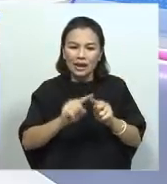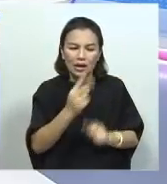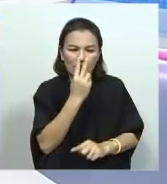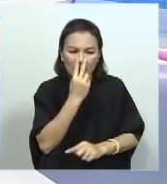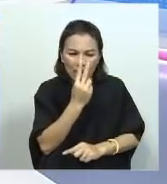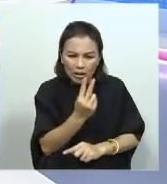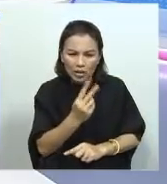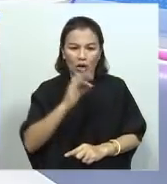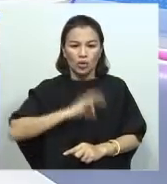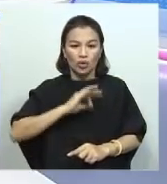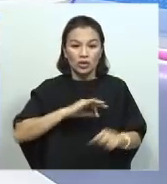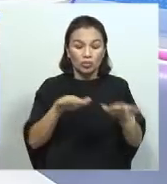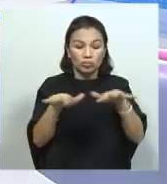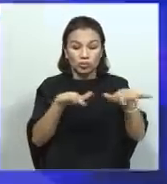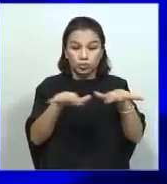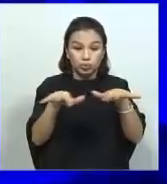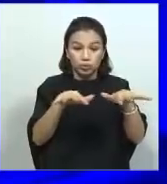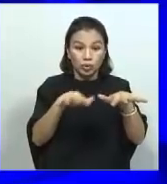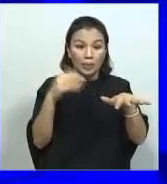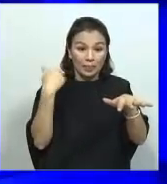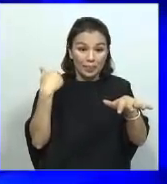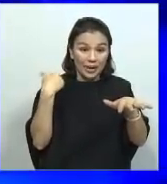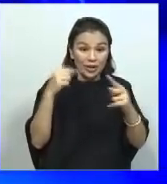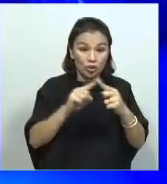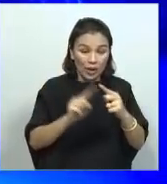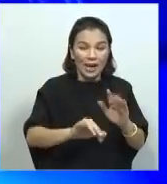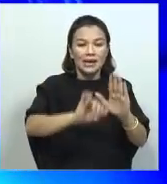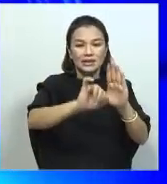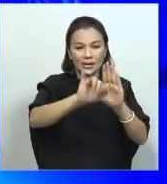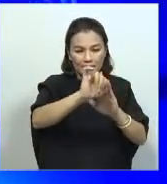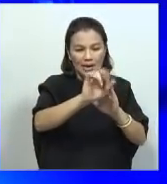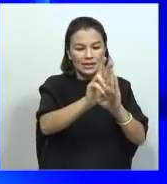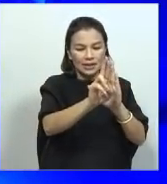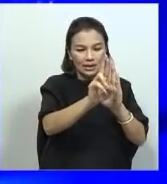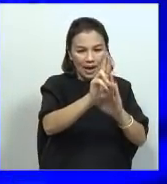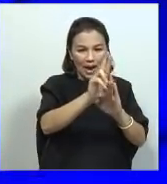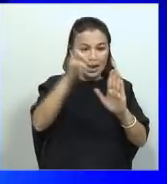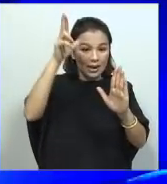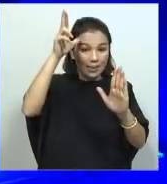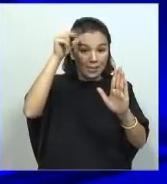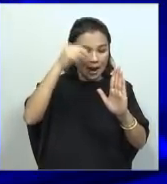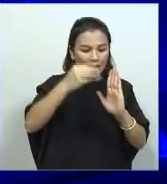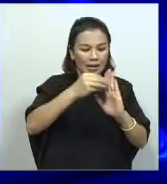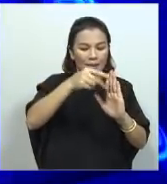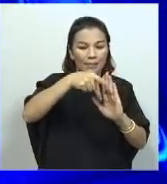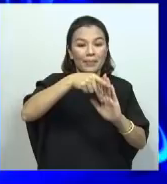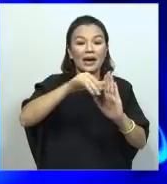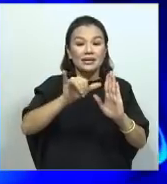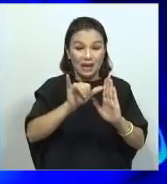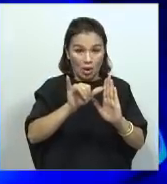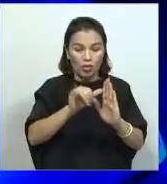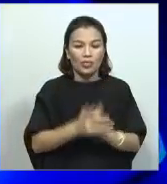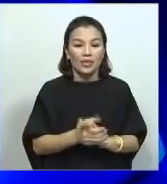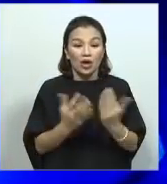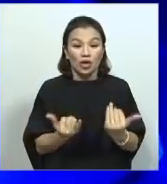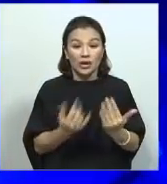ถึงแผ่นดินไหวแรงสั่นสะเทือนนะคะในพื้นที่เชียงใหม่เชียงรายลำปางพะเยาก็มีนะคะล่า